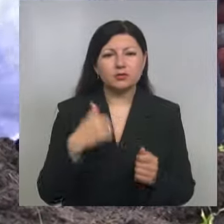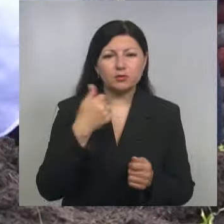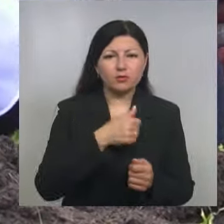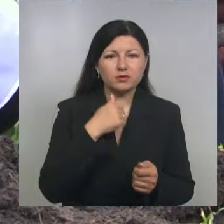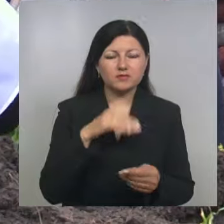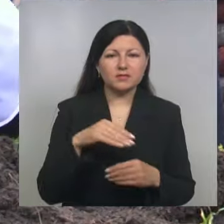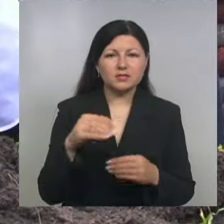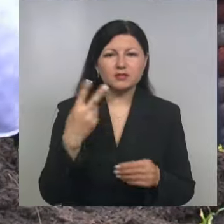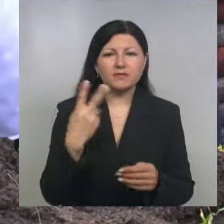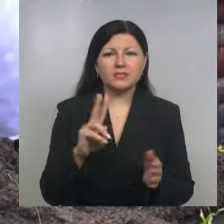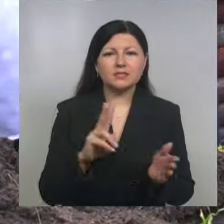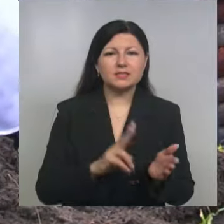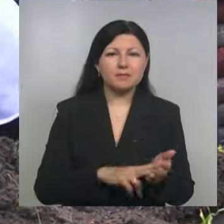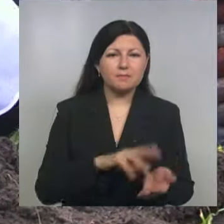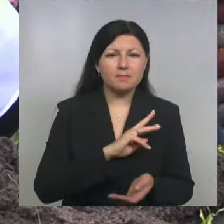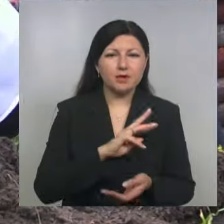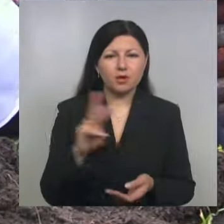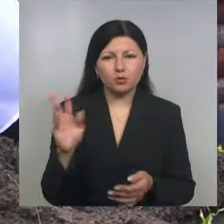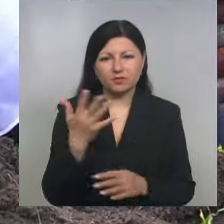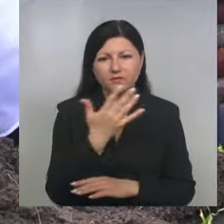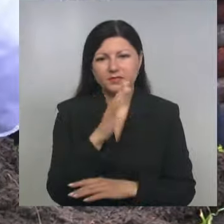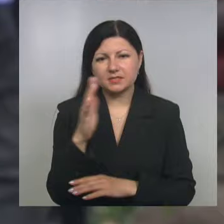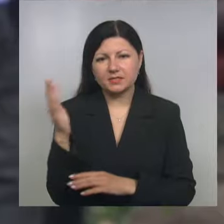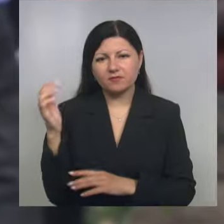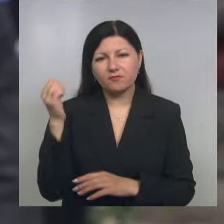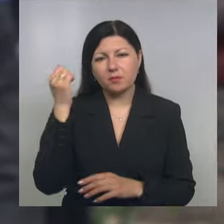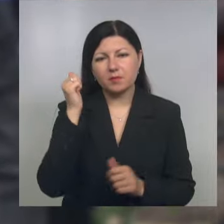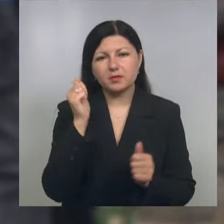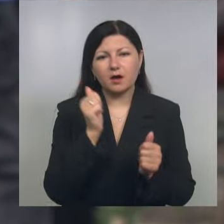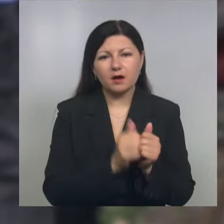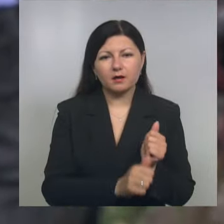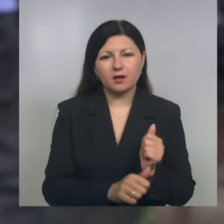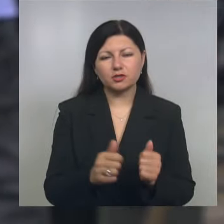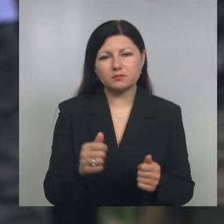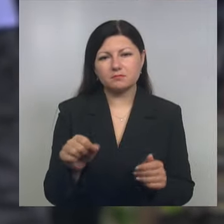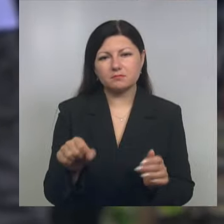высаживают 27 миллионов деревьев в память о каждом погибшем Великой Отечественной.